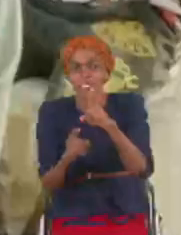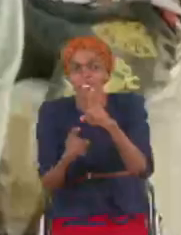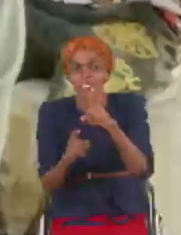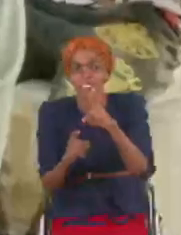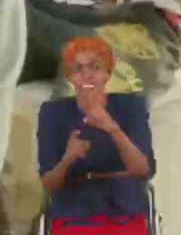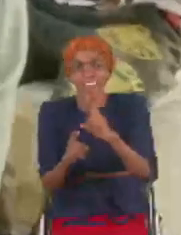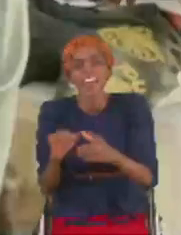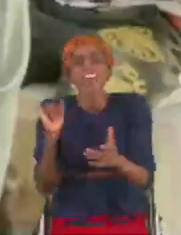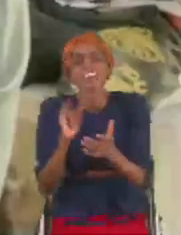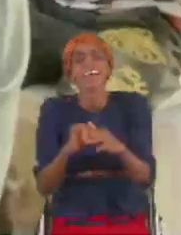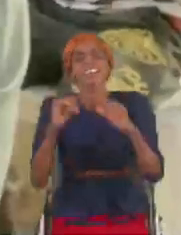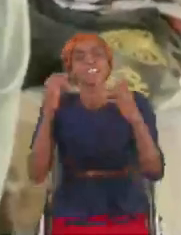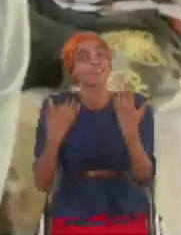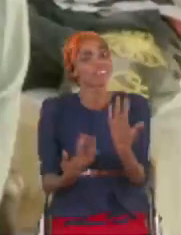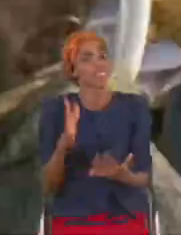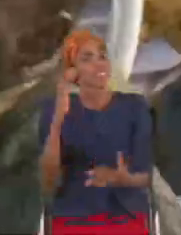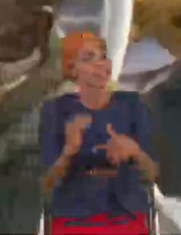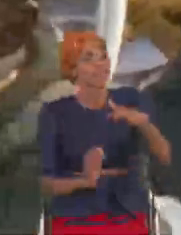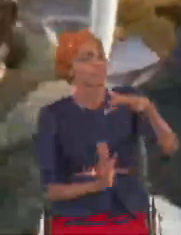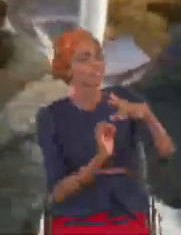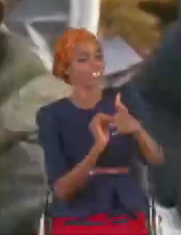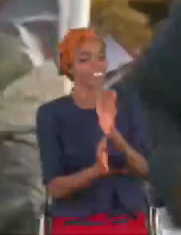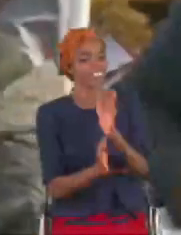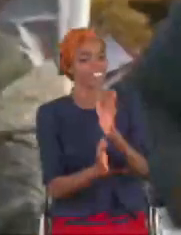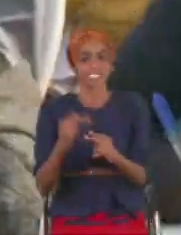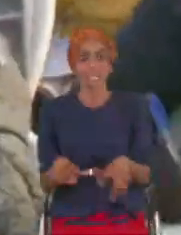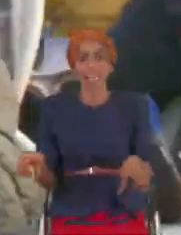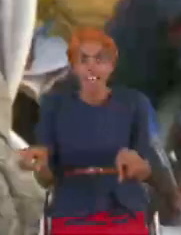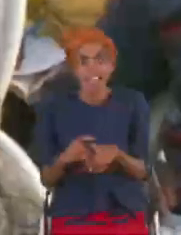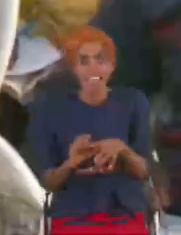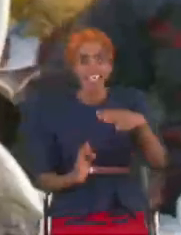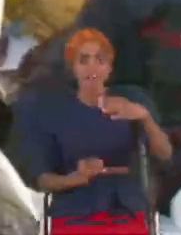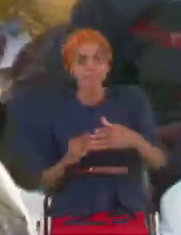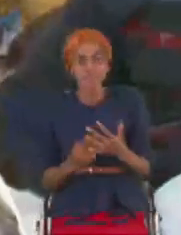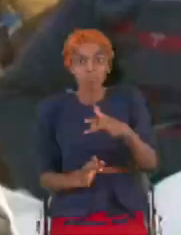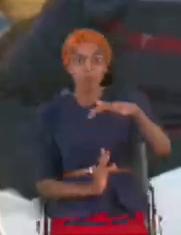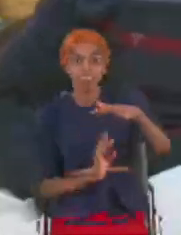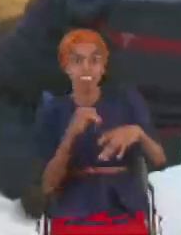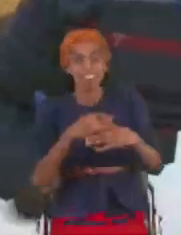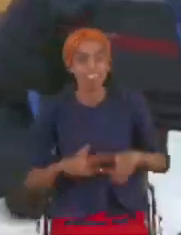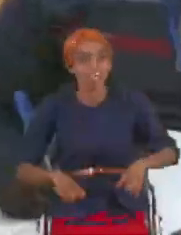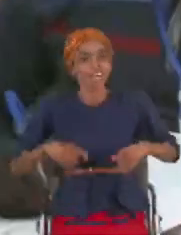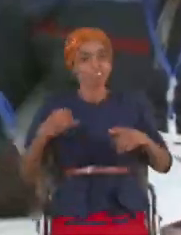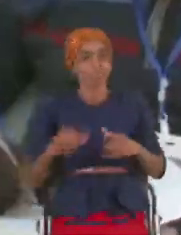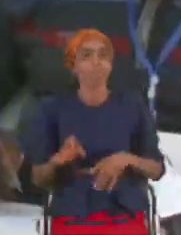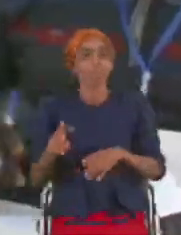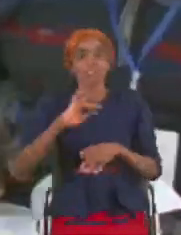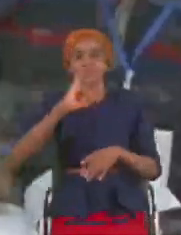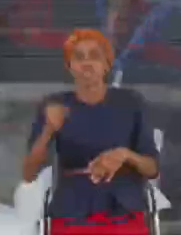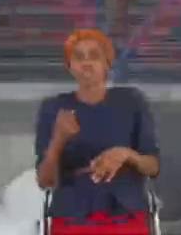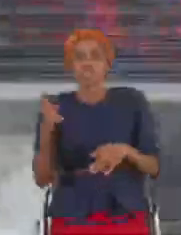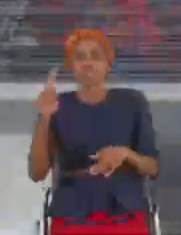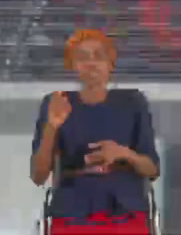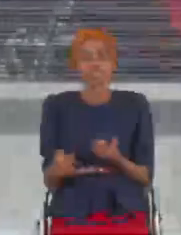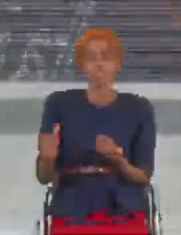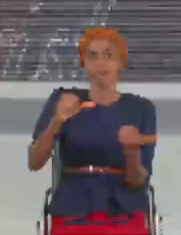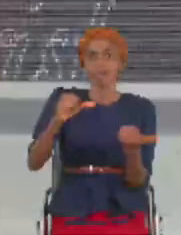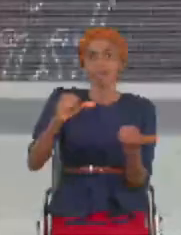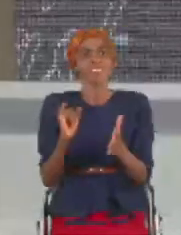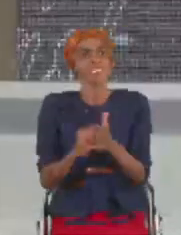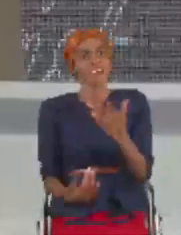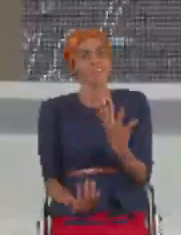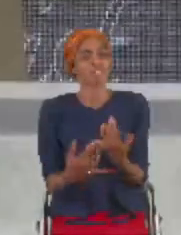ce feu brûlera comme cela brûlés dans la vie de chat baptise ce feu dans ta